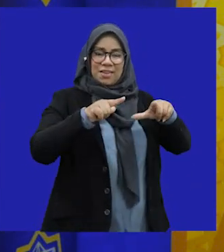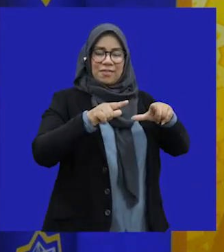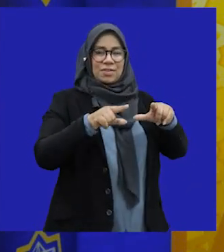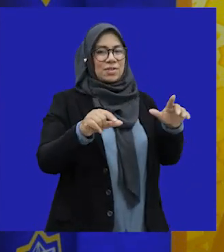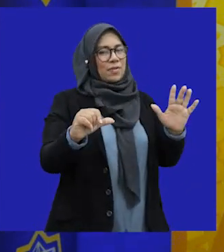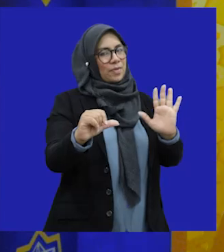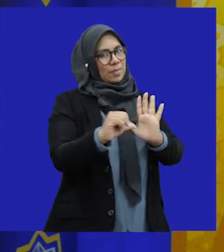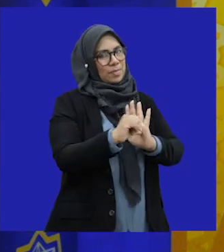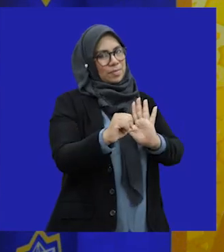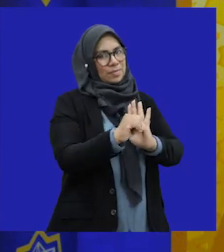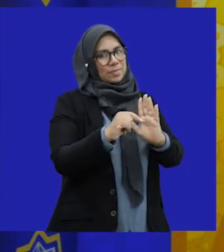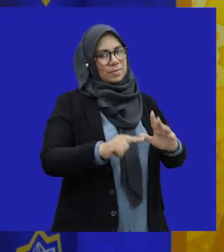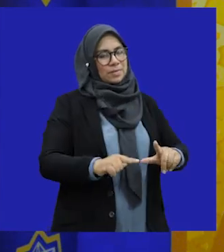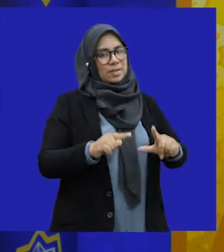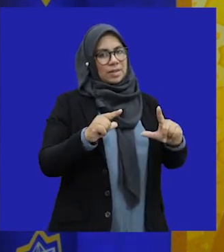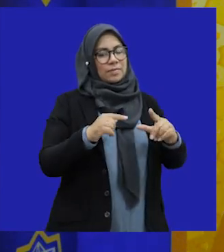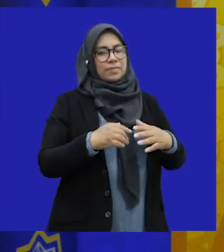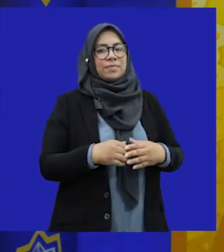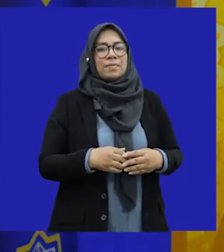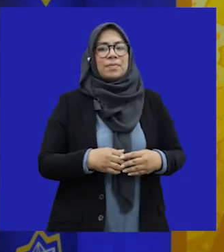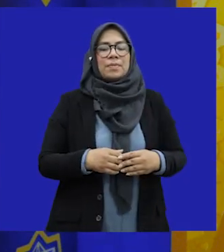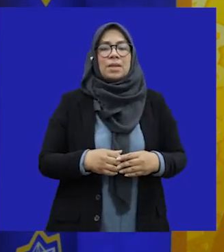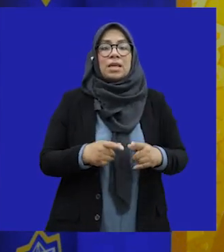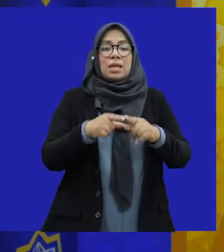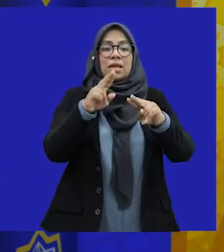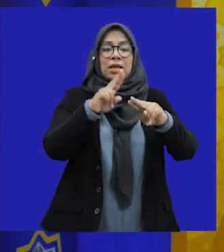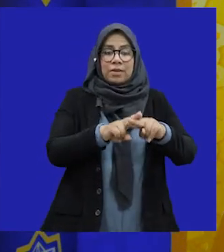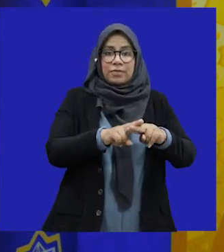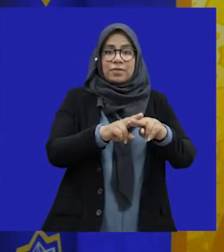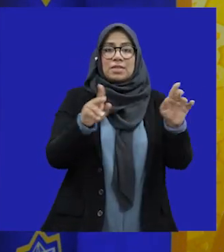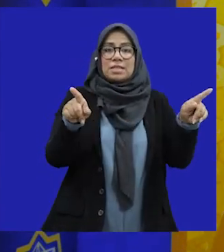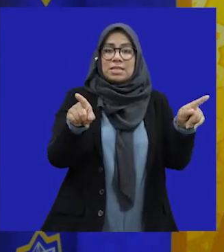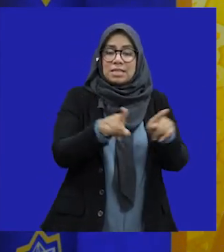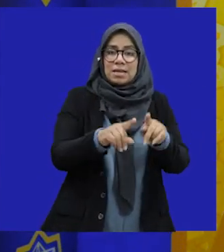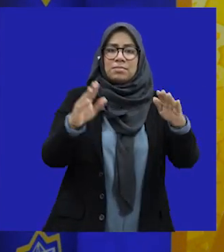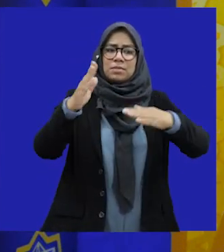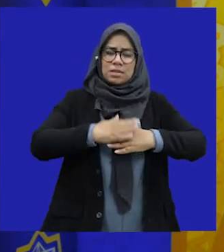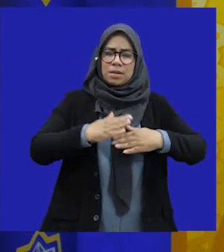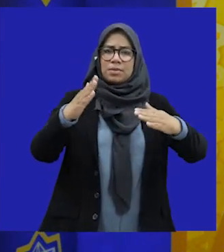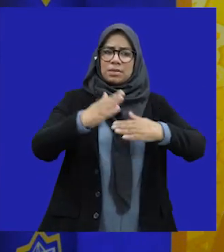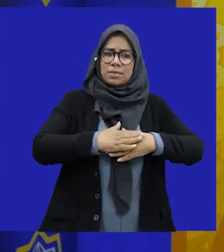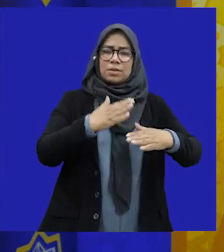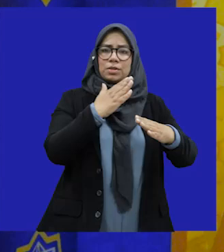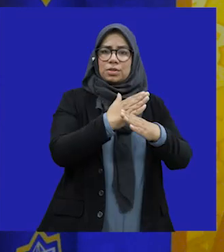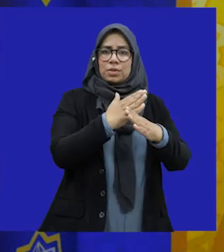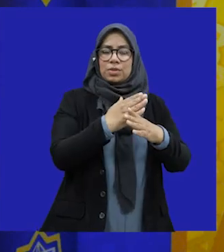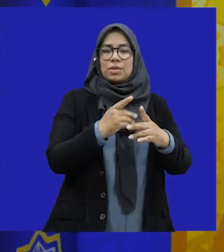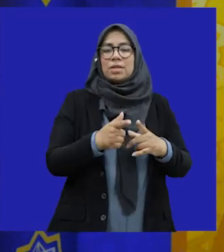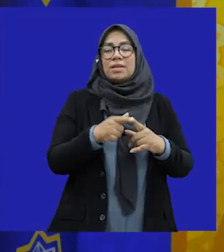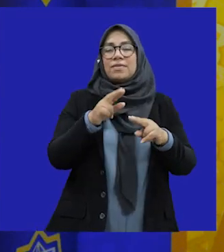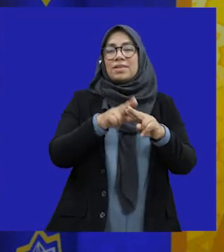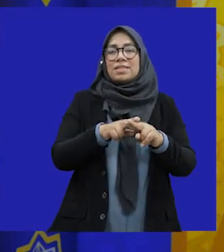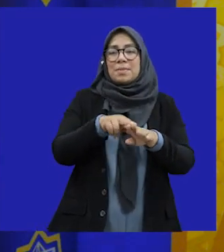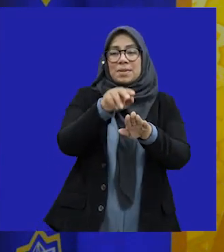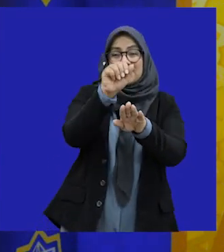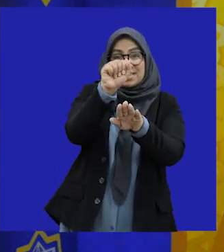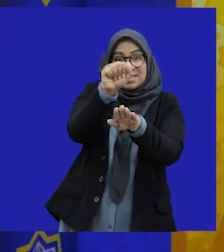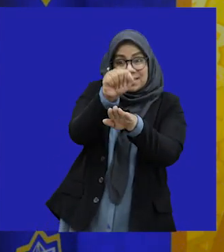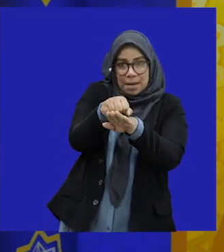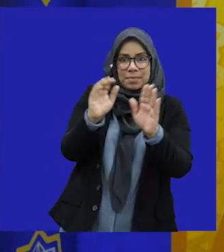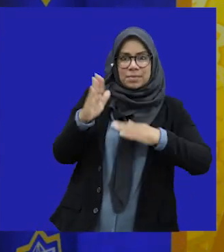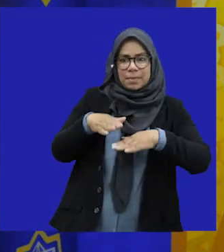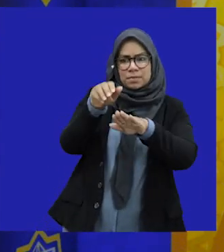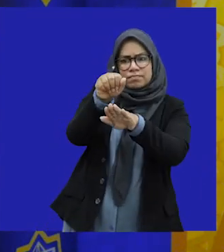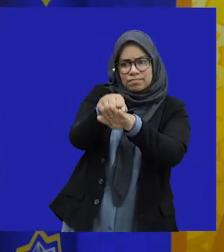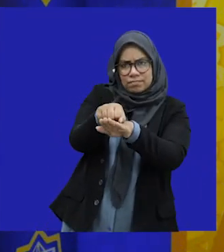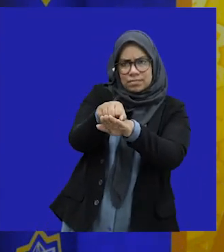And also, وَحَطَّ عَنْكَ بِهَا خَطِيئَةً, and for each prostration He will forgive